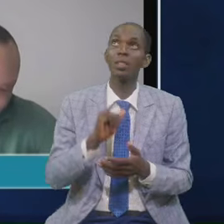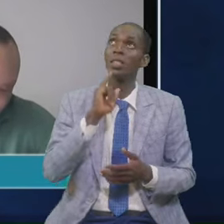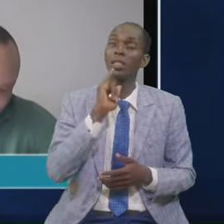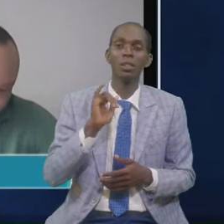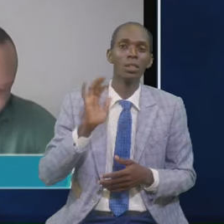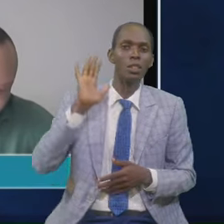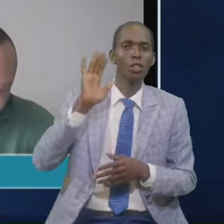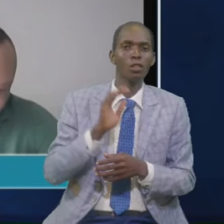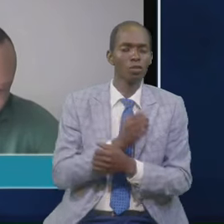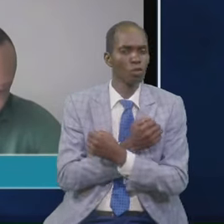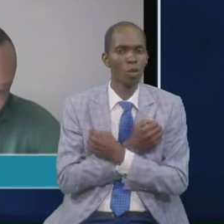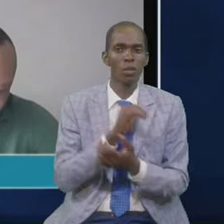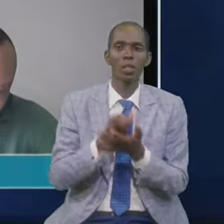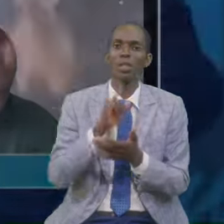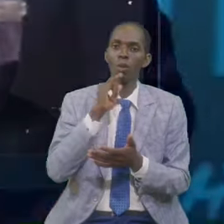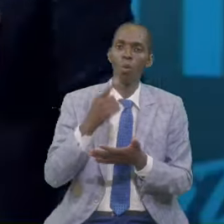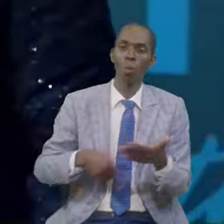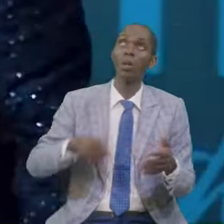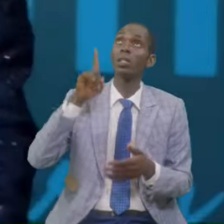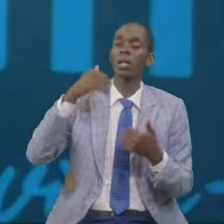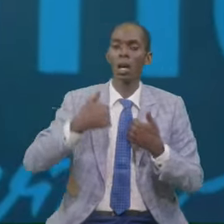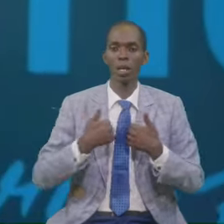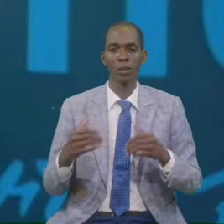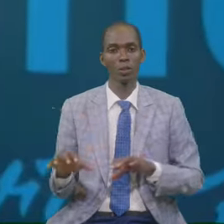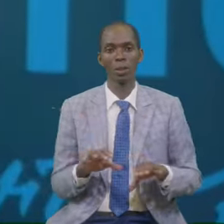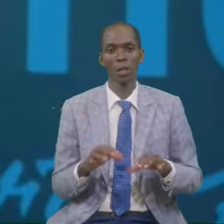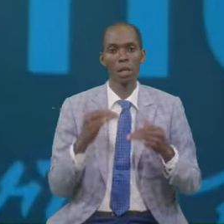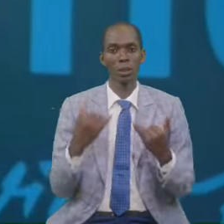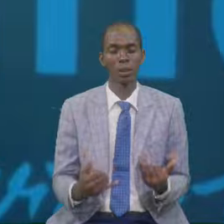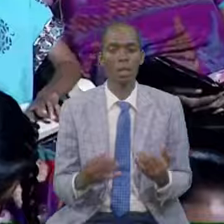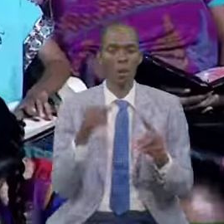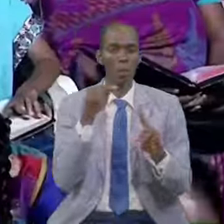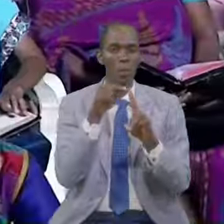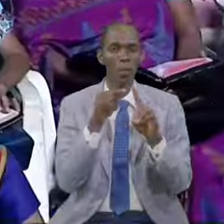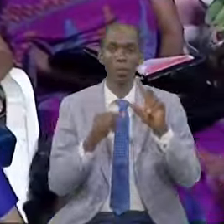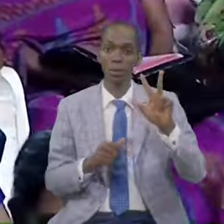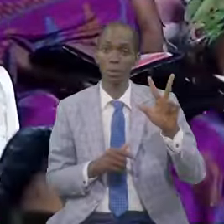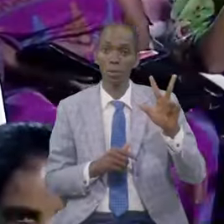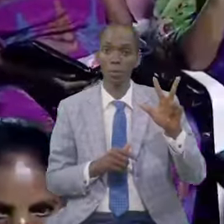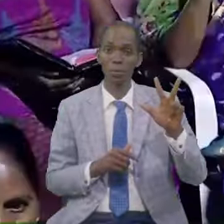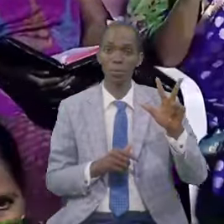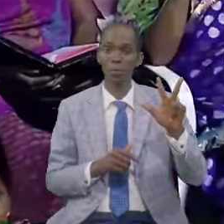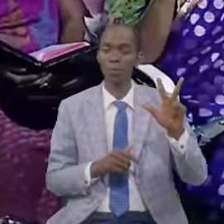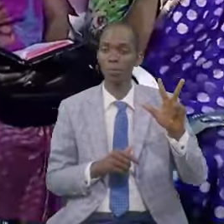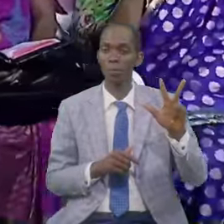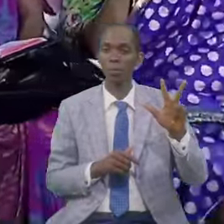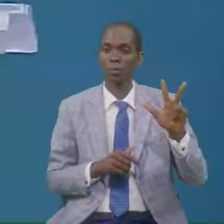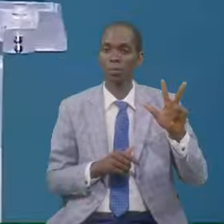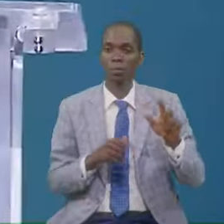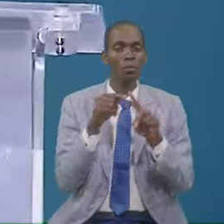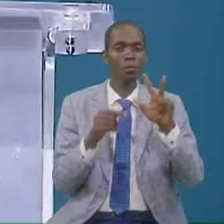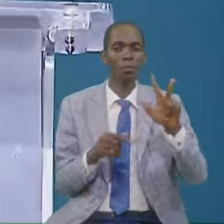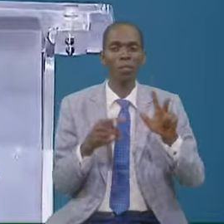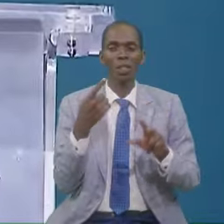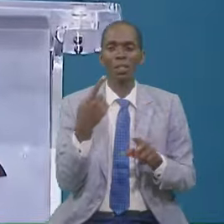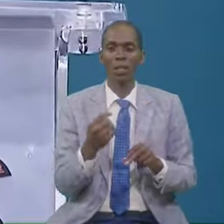హస్ డన్, అది ఆయన చేసిన కార్యం. ఐ కమ్ టు నంబర్ 3. ఇప్పుడు నేను మూడవ అంశానికి వచ్చాను. ఇట్ ద లైఫ్ ఆఫ్